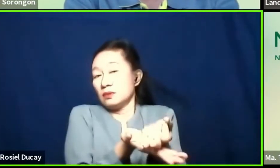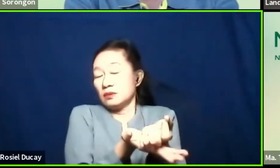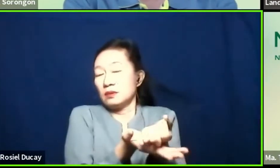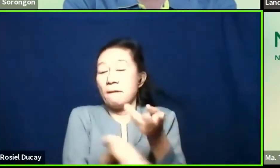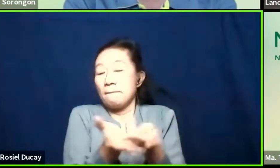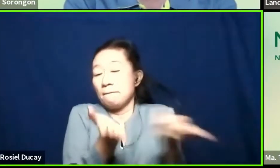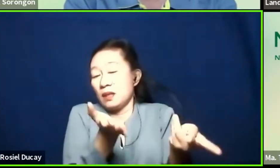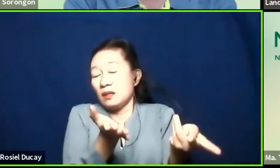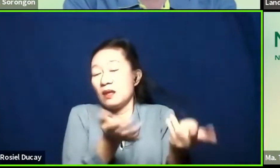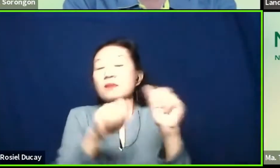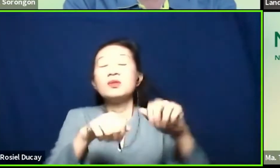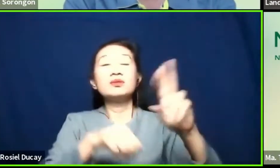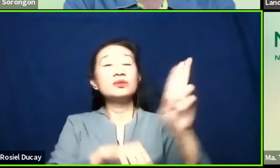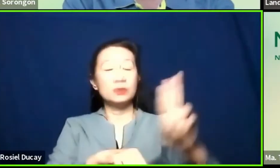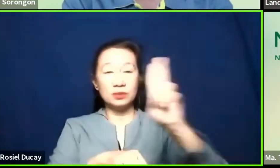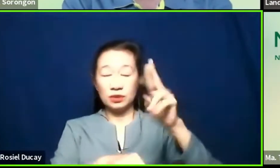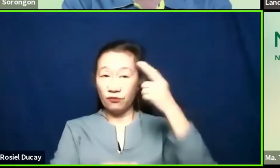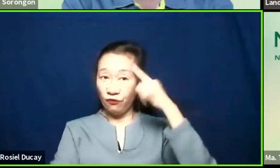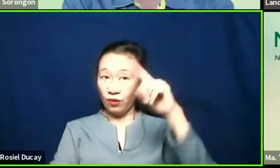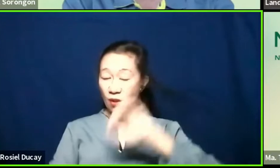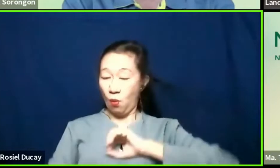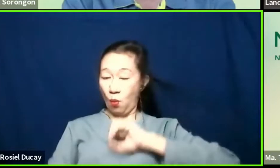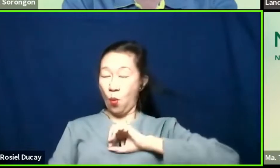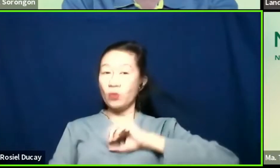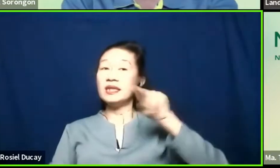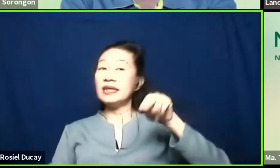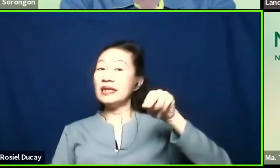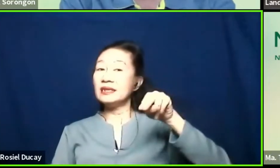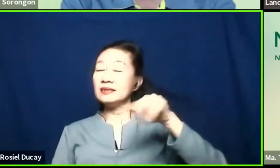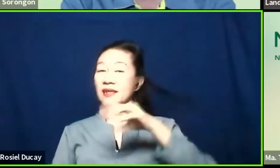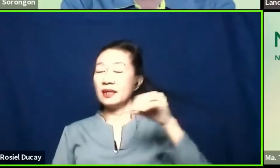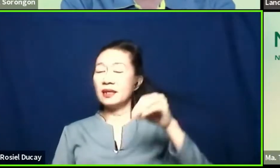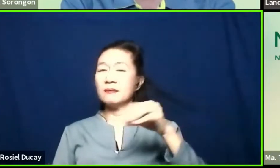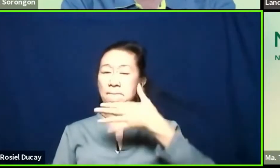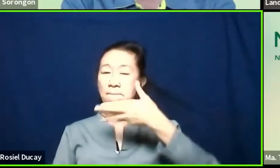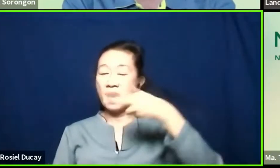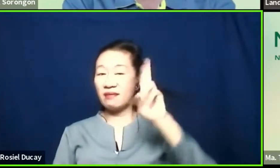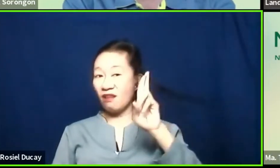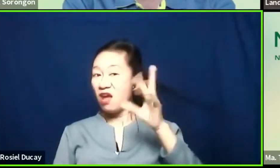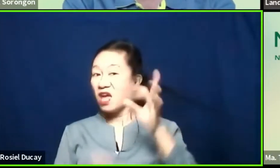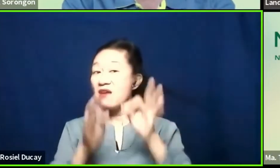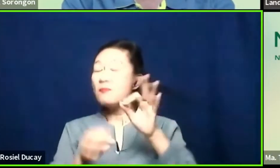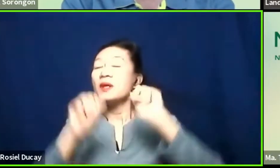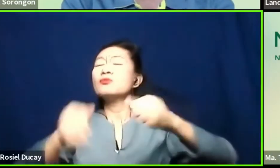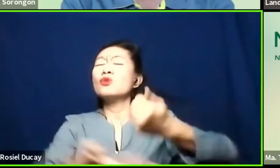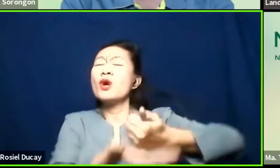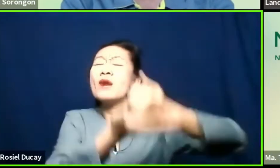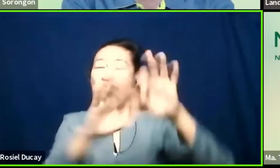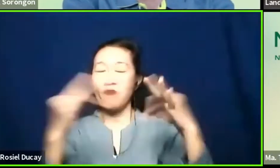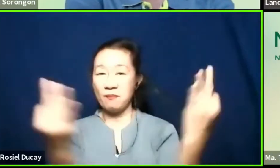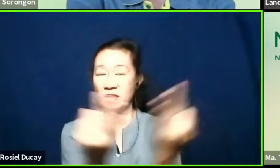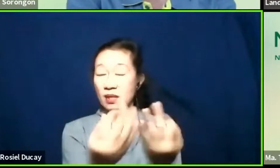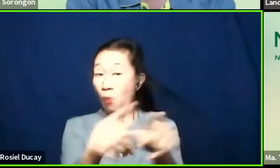na magagamit niya sa kanyang sariling pangangailangan at mas maganda kung makakatulong din siya sa pamilya, no? At